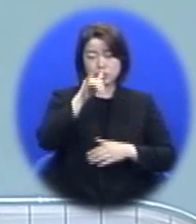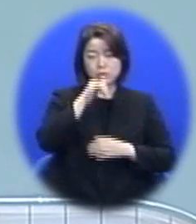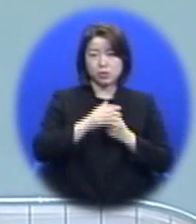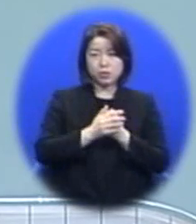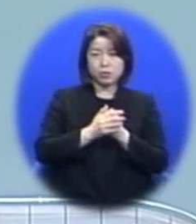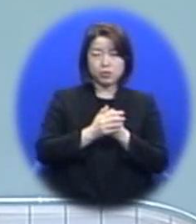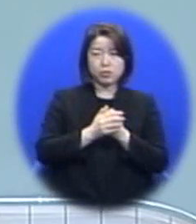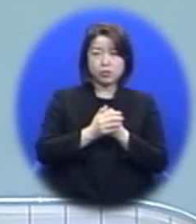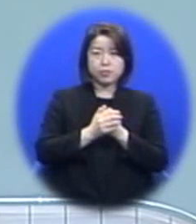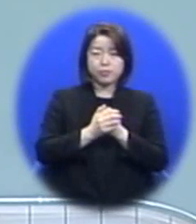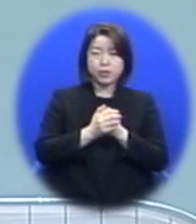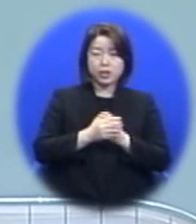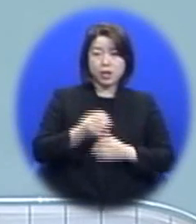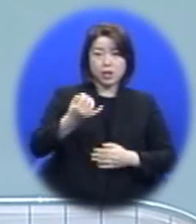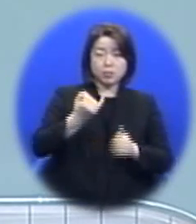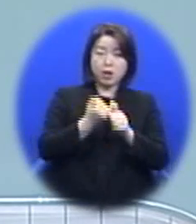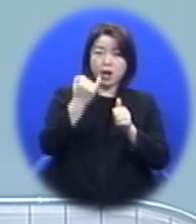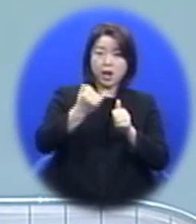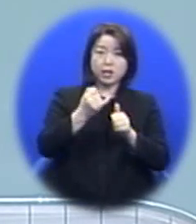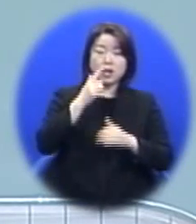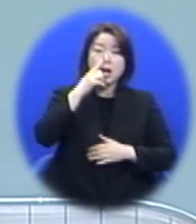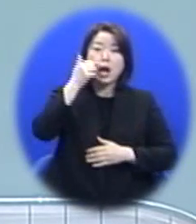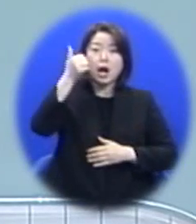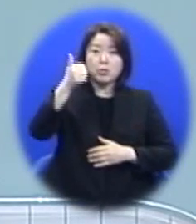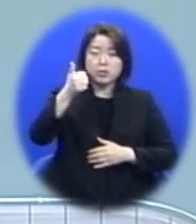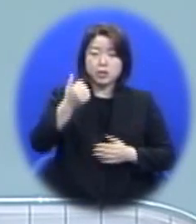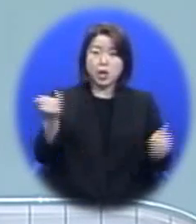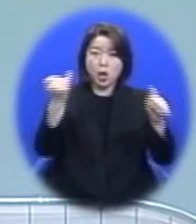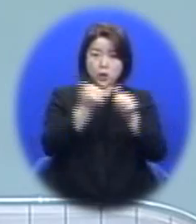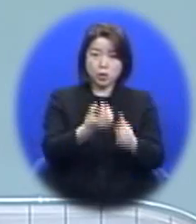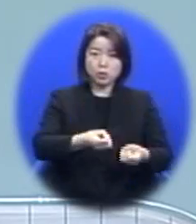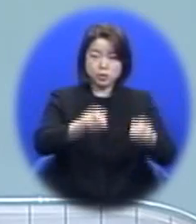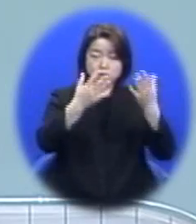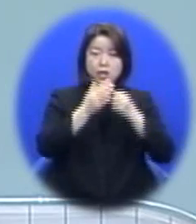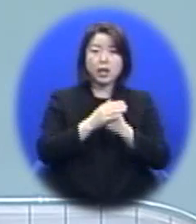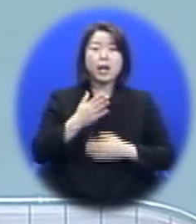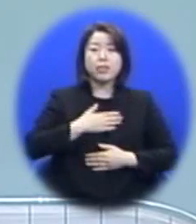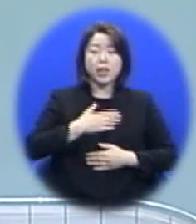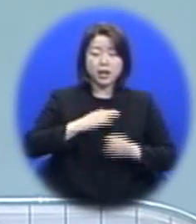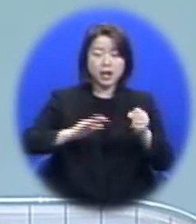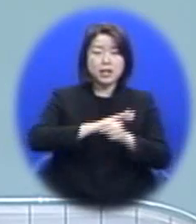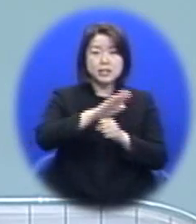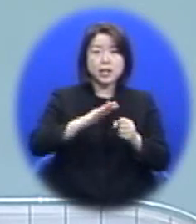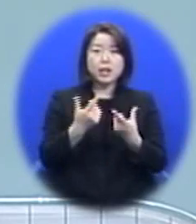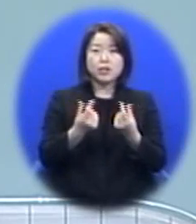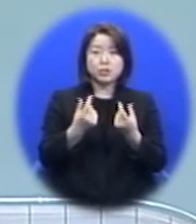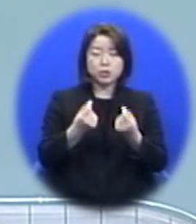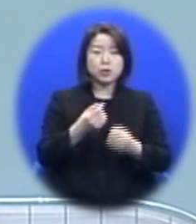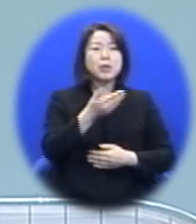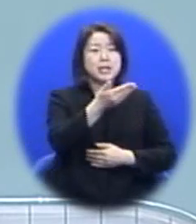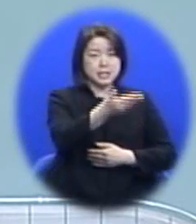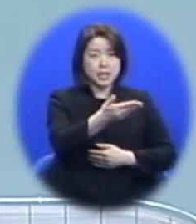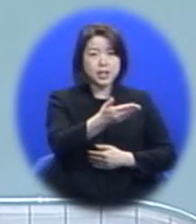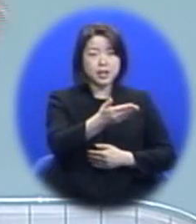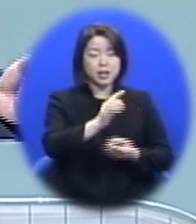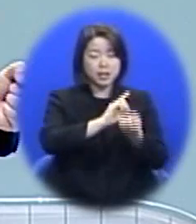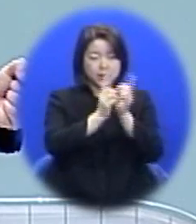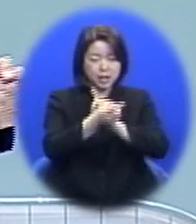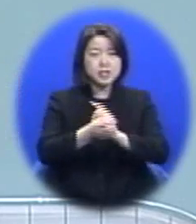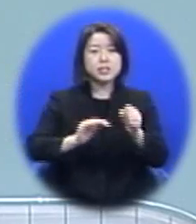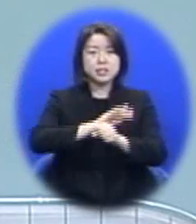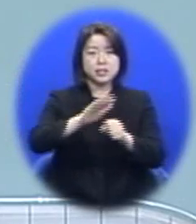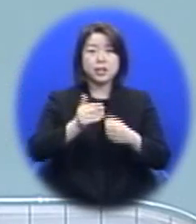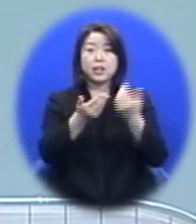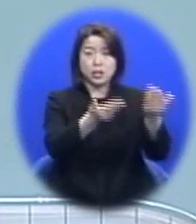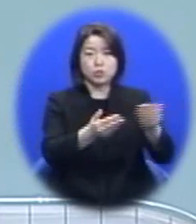장인어른이 결혼식 때 사위에게 내가 사랑한 것처럼 자네가 사랑해 주게 아버지가 딸을